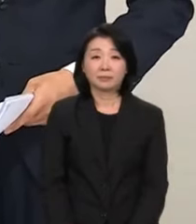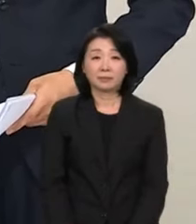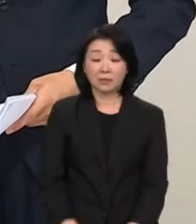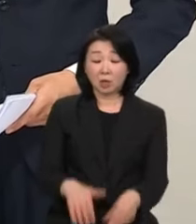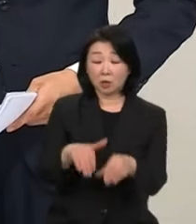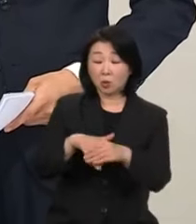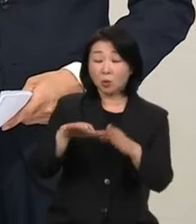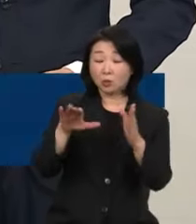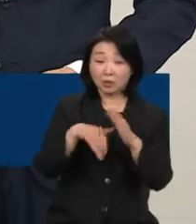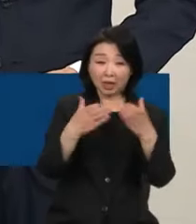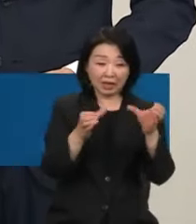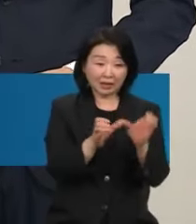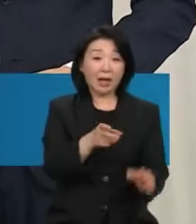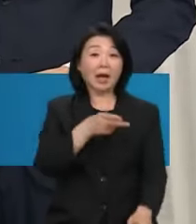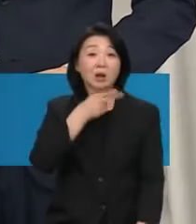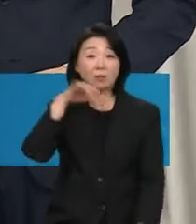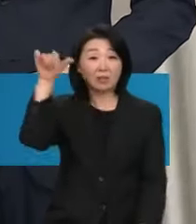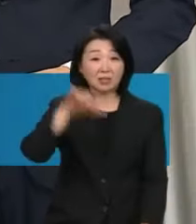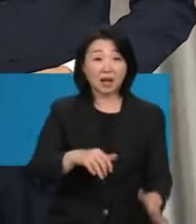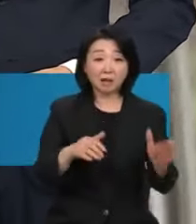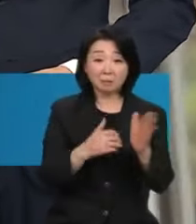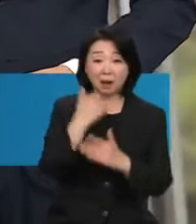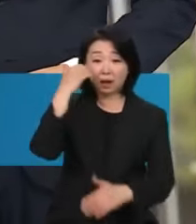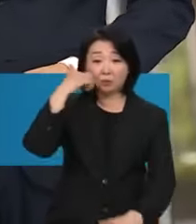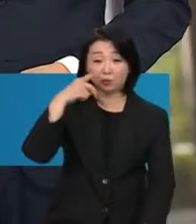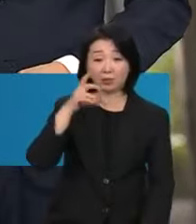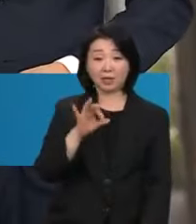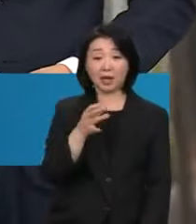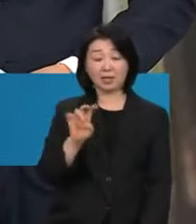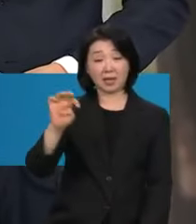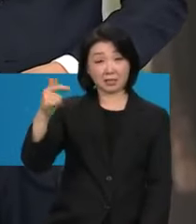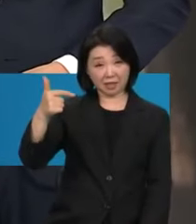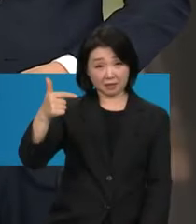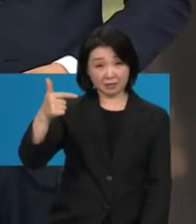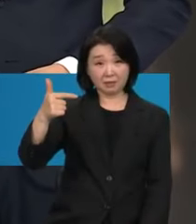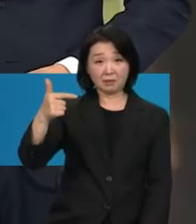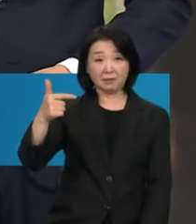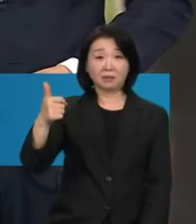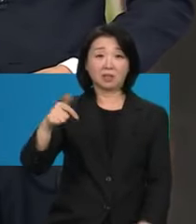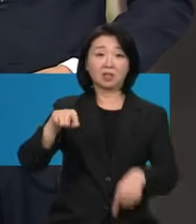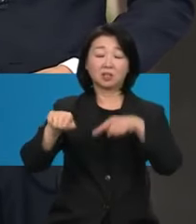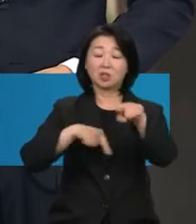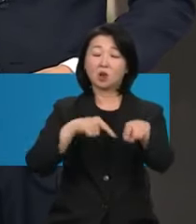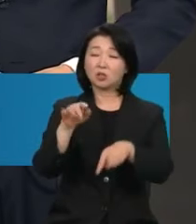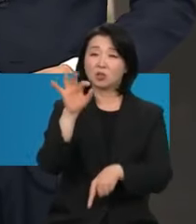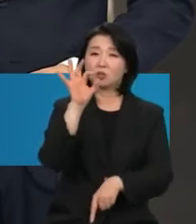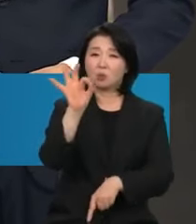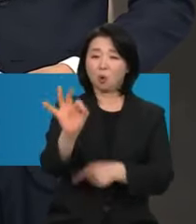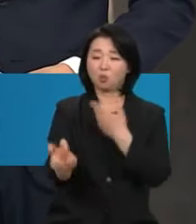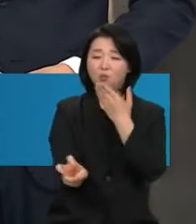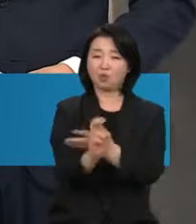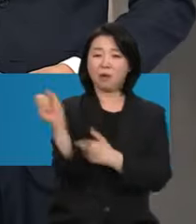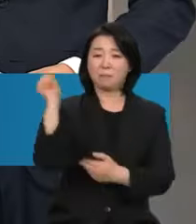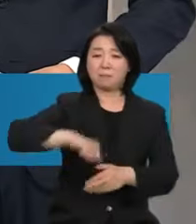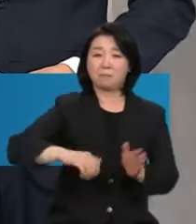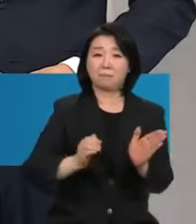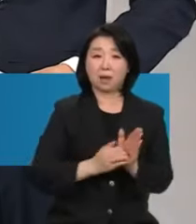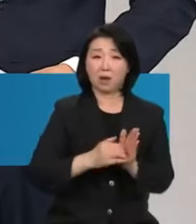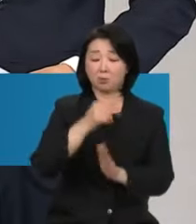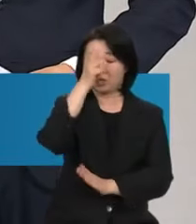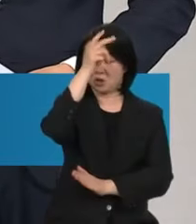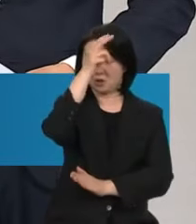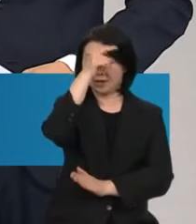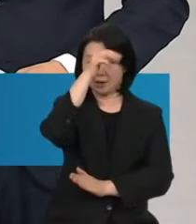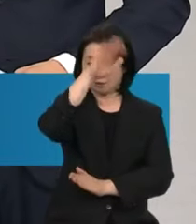총선에 무소속으로 출마했다 낙선한 장해찬 전 국민의힘 최고위원이 정치자금법을 위반했다는 혐의로 오늘 경찰